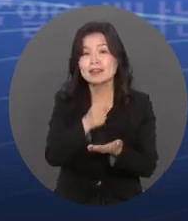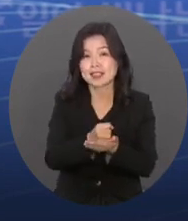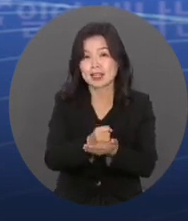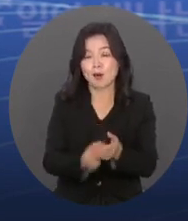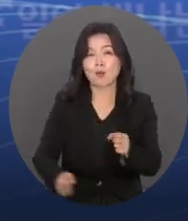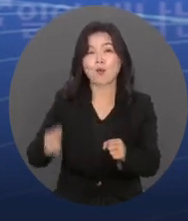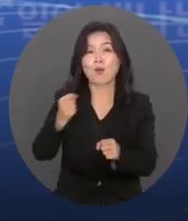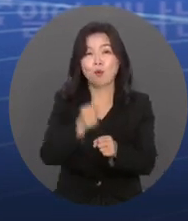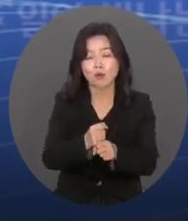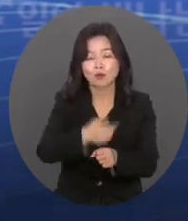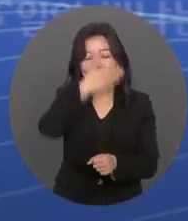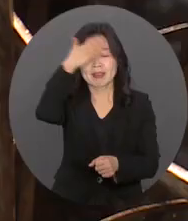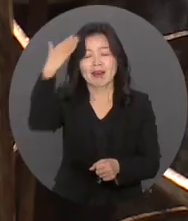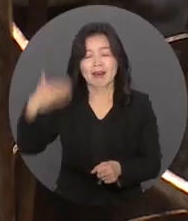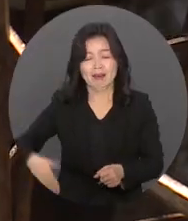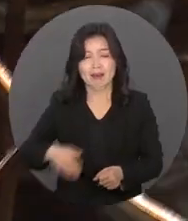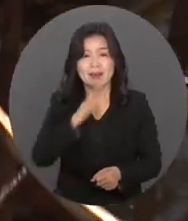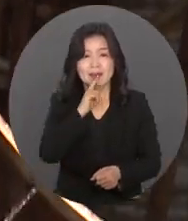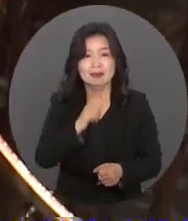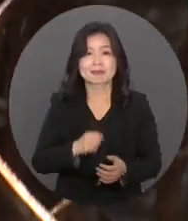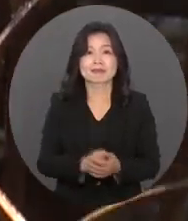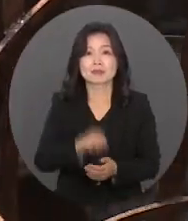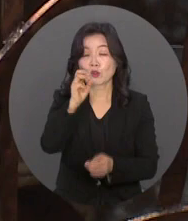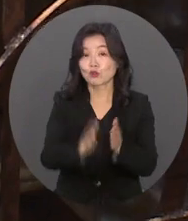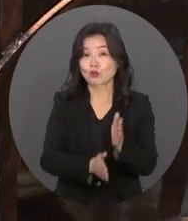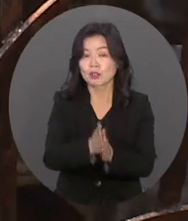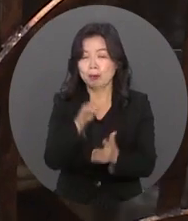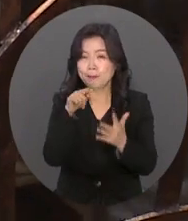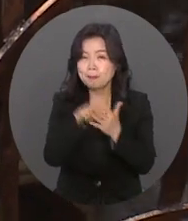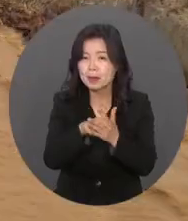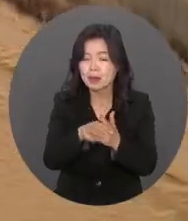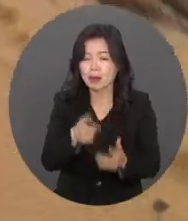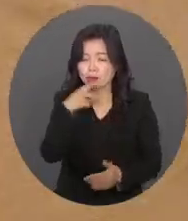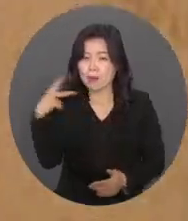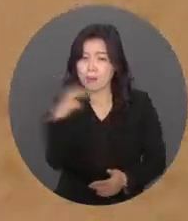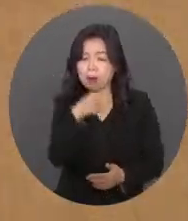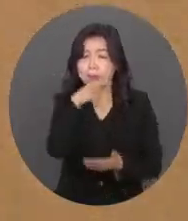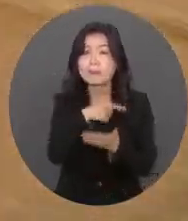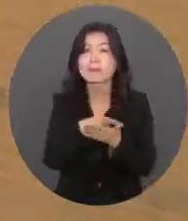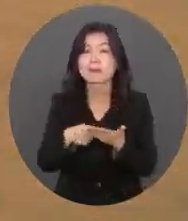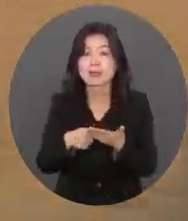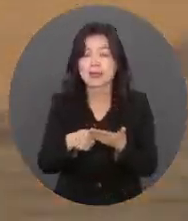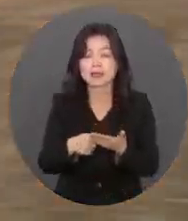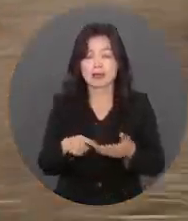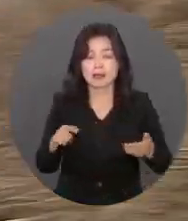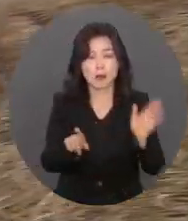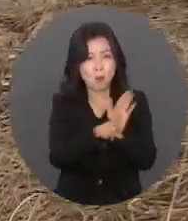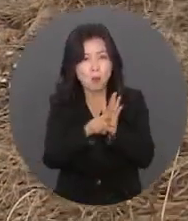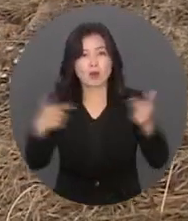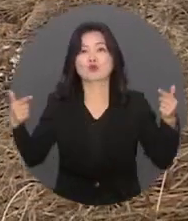참으로 다행이라 생각합니다. 광주시가 파악한 대규모 단수 사태로 인한 피해 규모는 계속